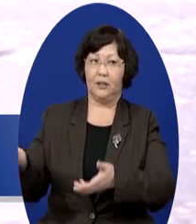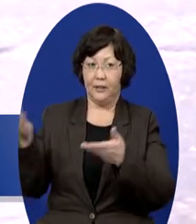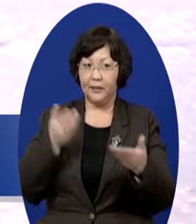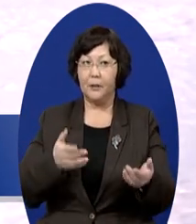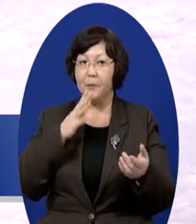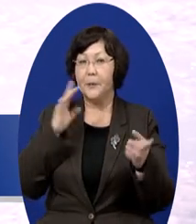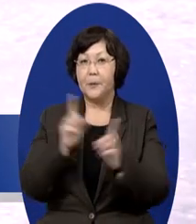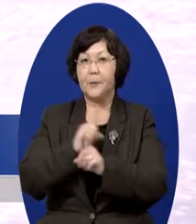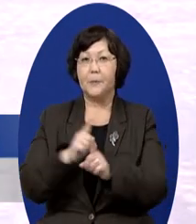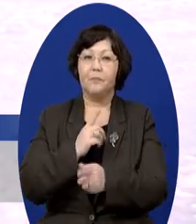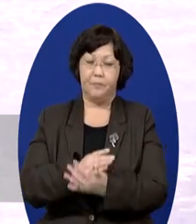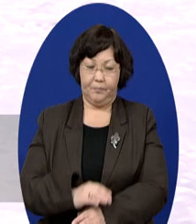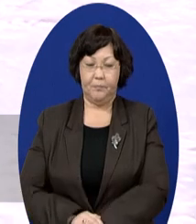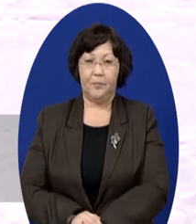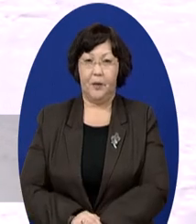байгаа.